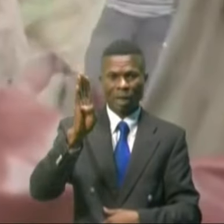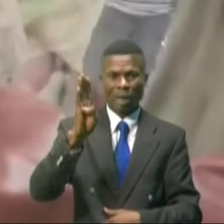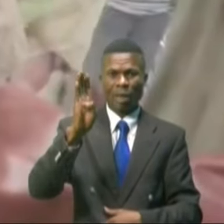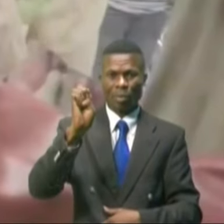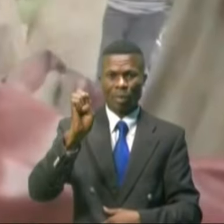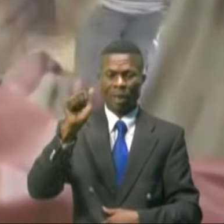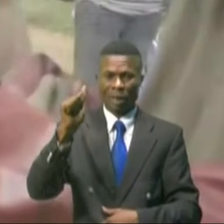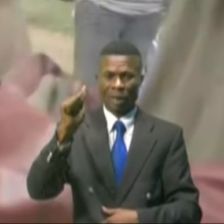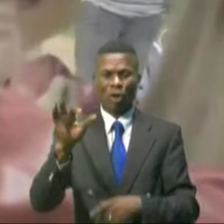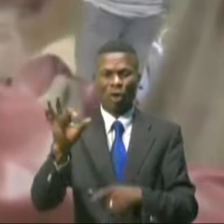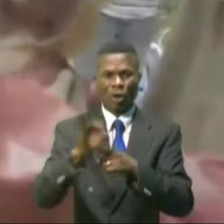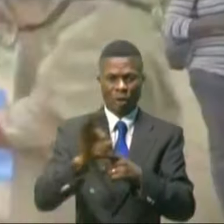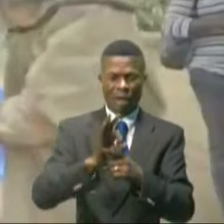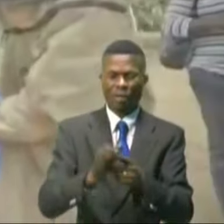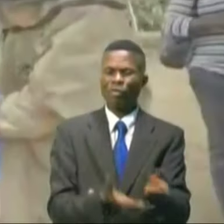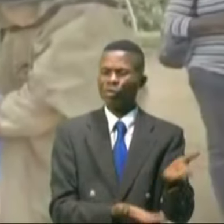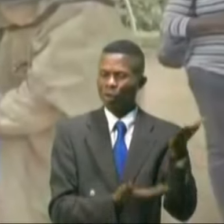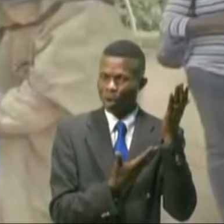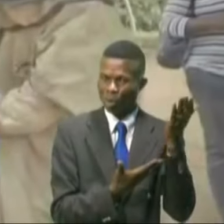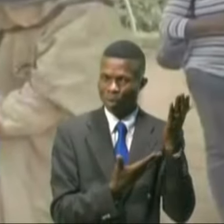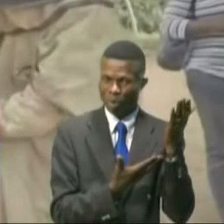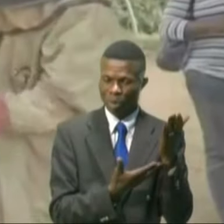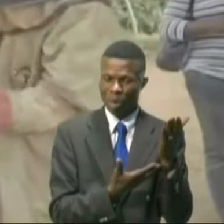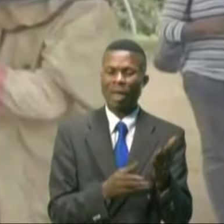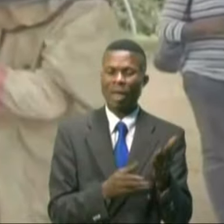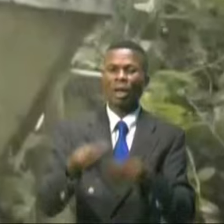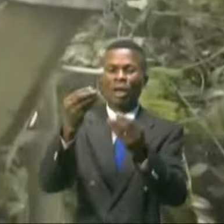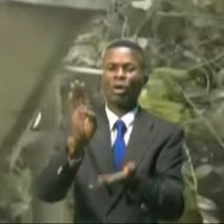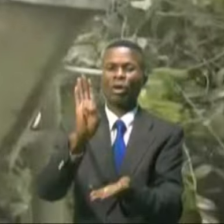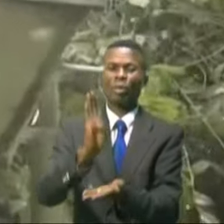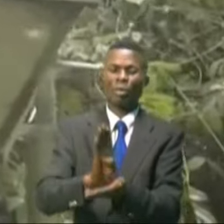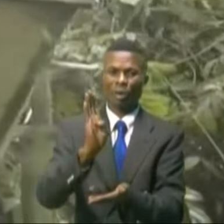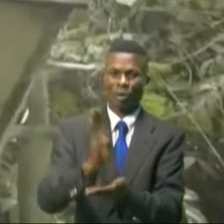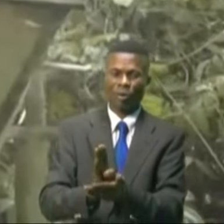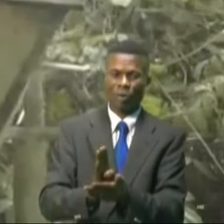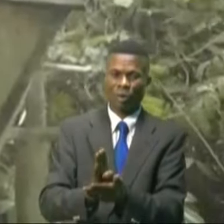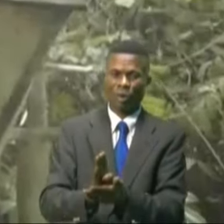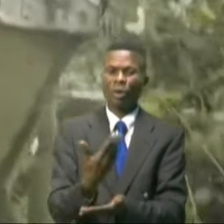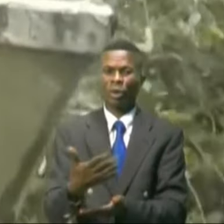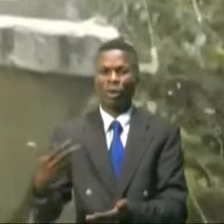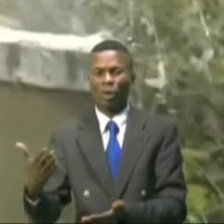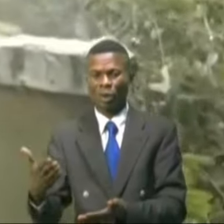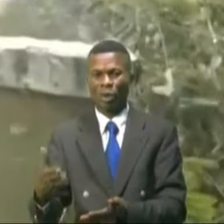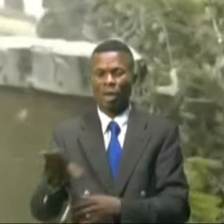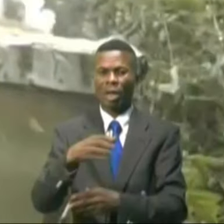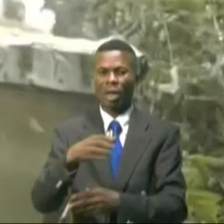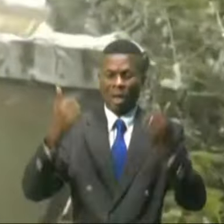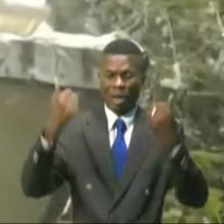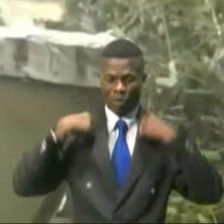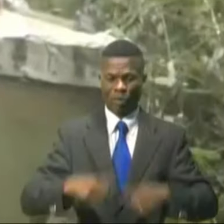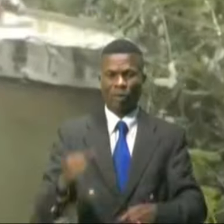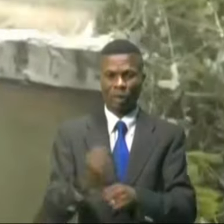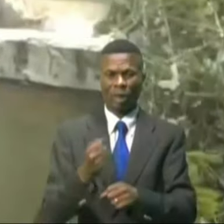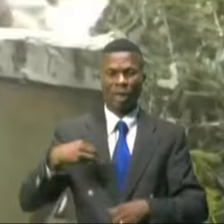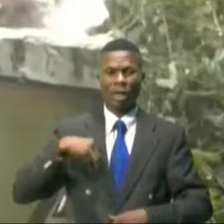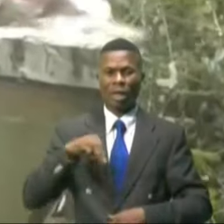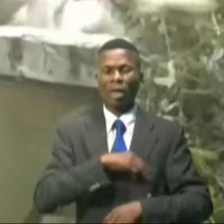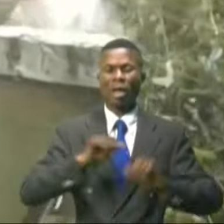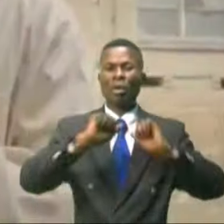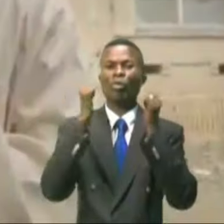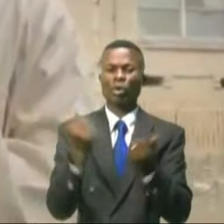travers des formations nécessaires, sanctionnées par la dotation des ruches et des combinaisons de travail aux membres de